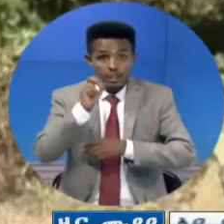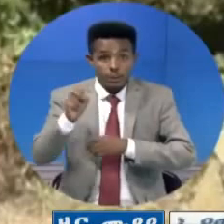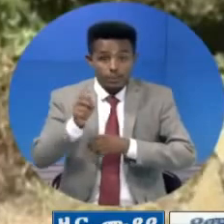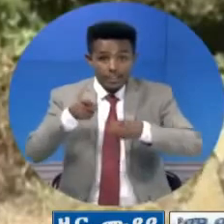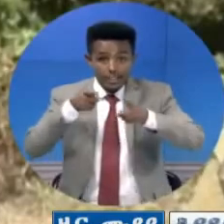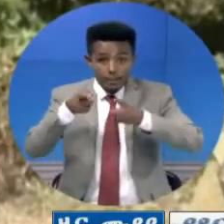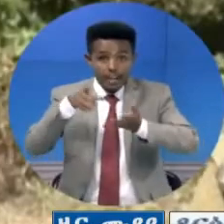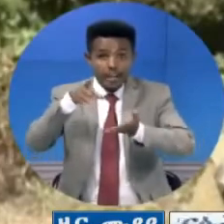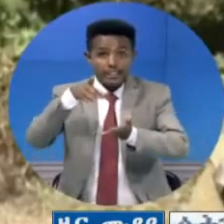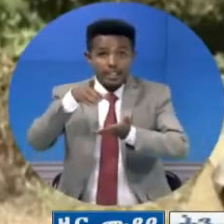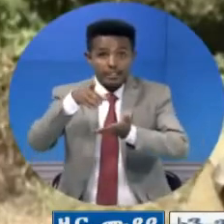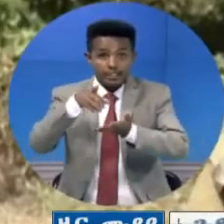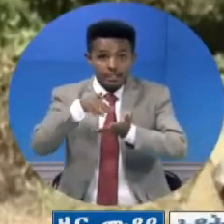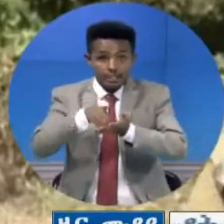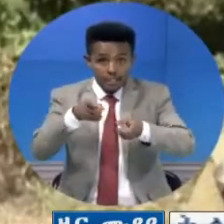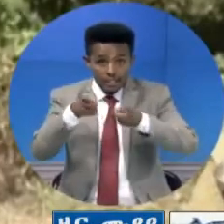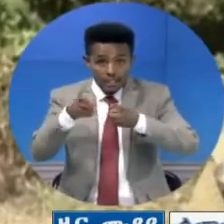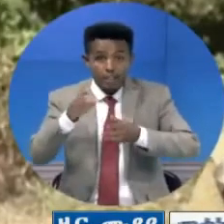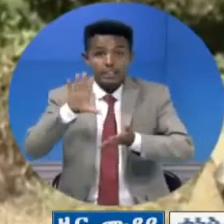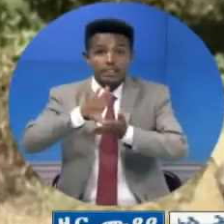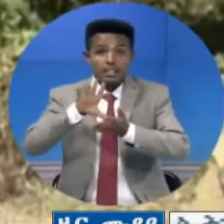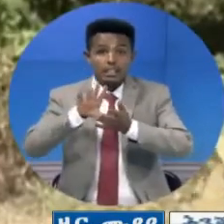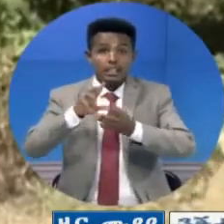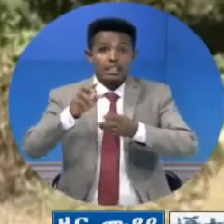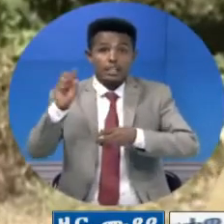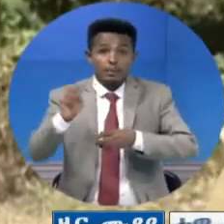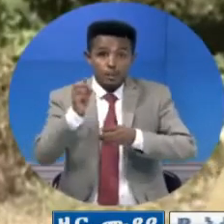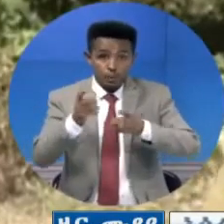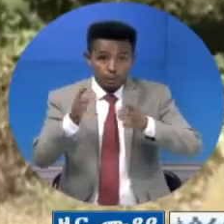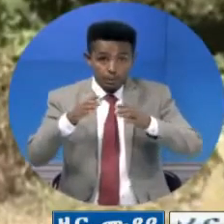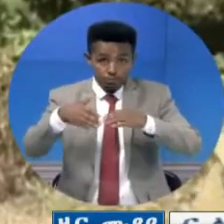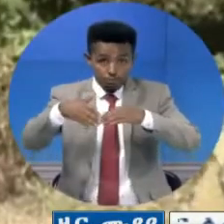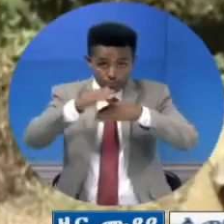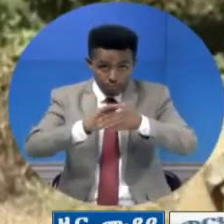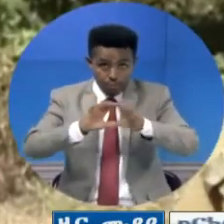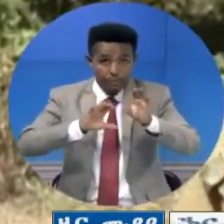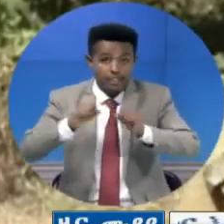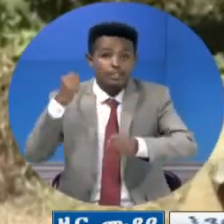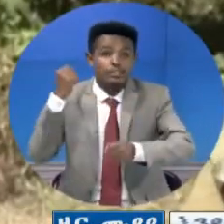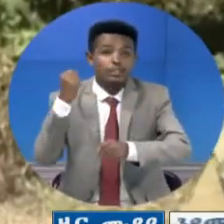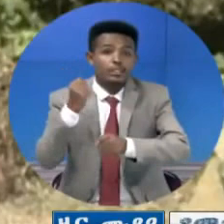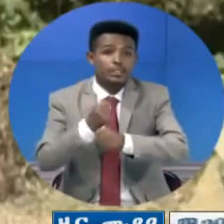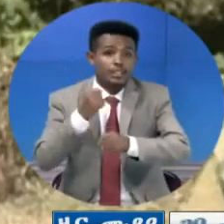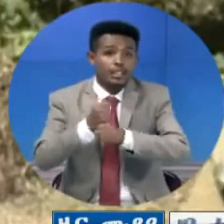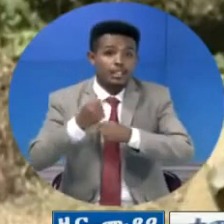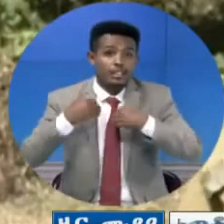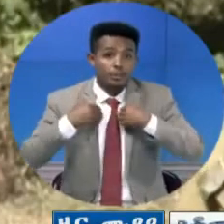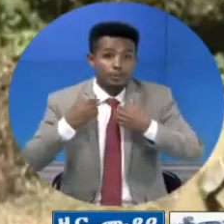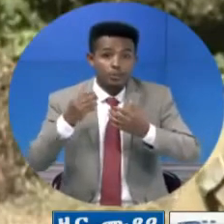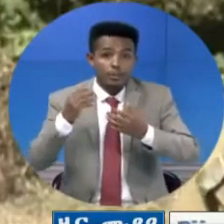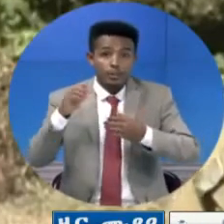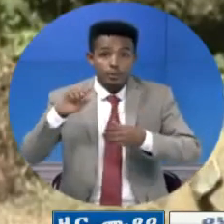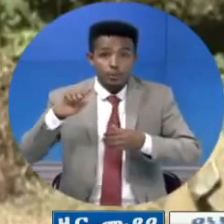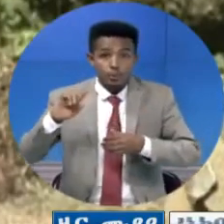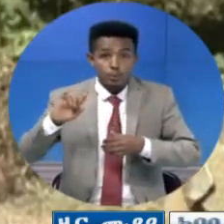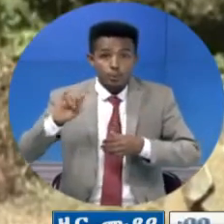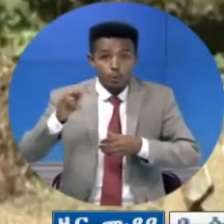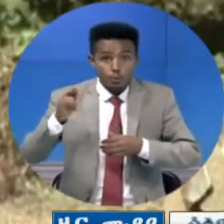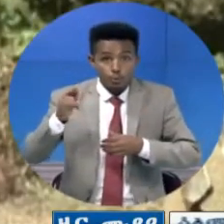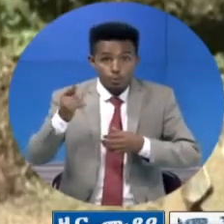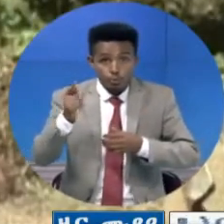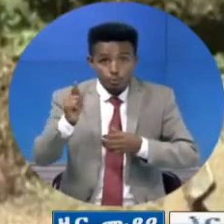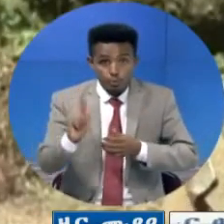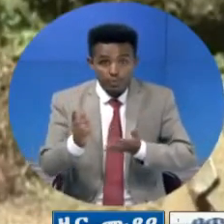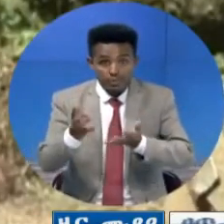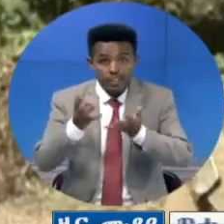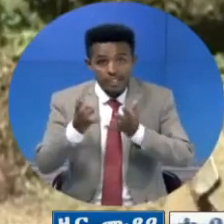አስተዳደሮችና ገጠር ቀበሌዎችን ጭምር በማካለን ነው እንቅስቃሴ እያደረገ ያለ ነው። ዞኑ የሚፈልጋቸው ስምሪቶች ይኖራሉ።